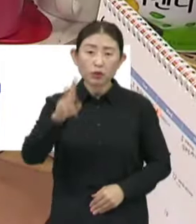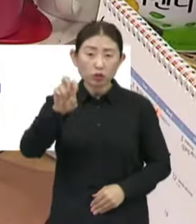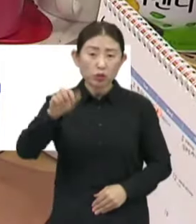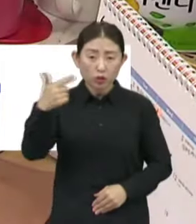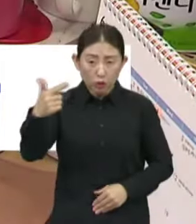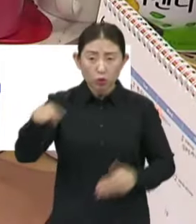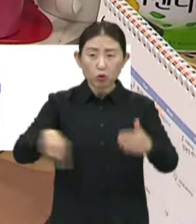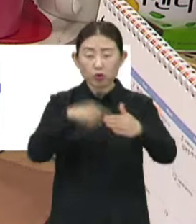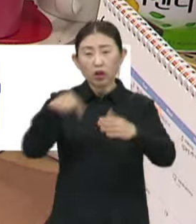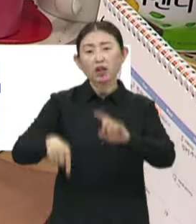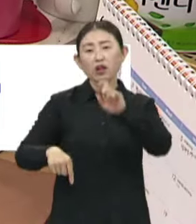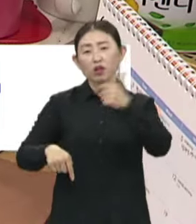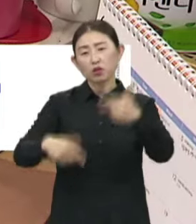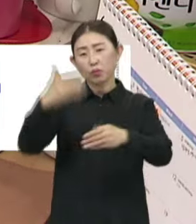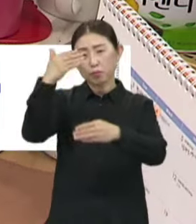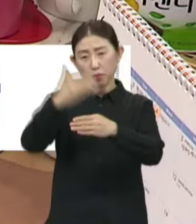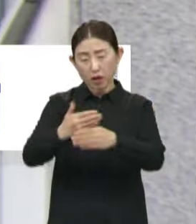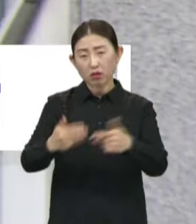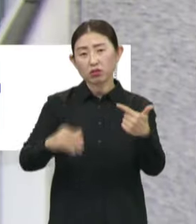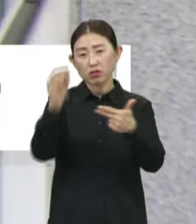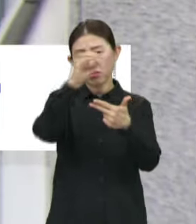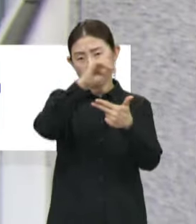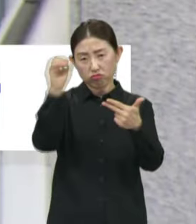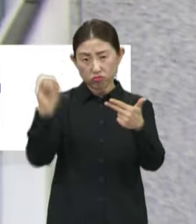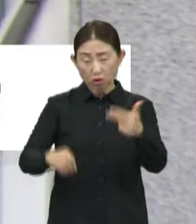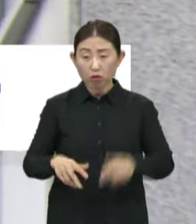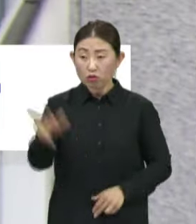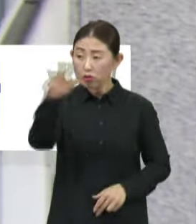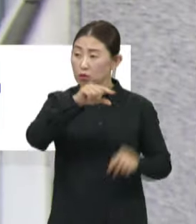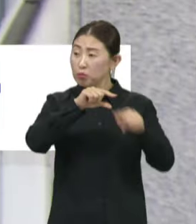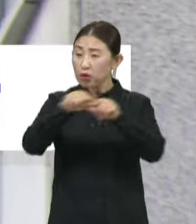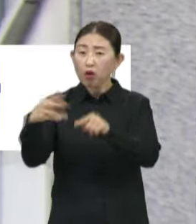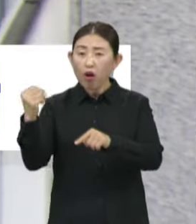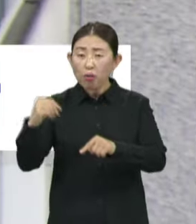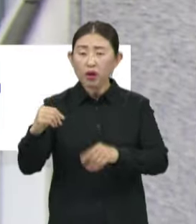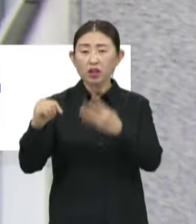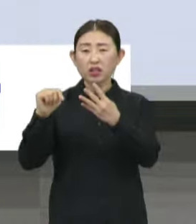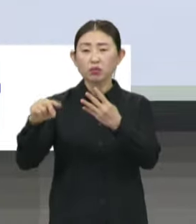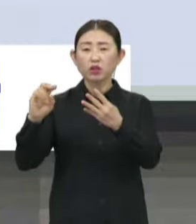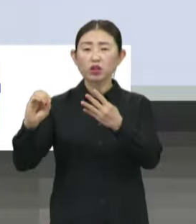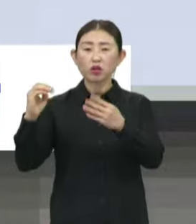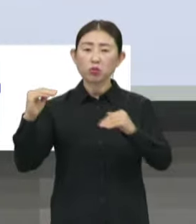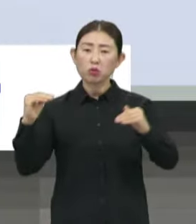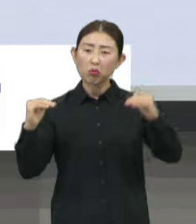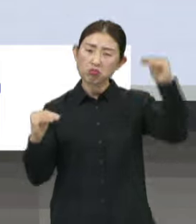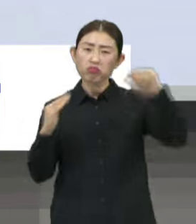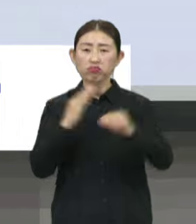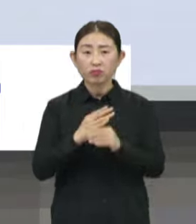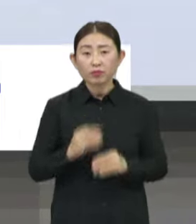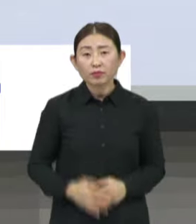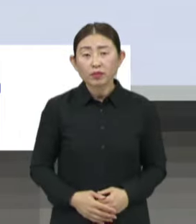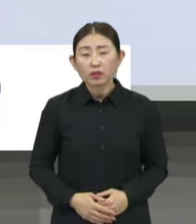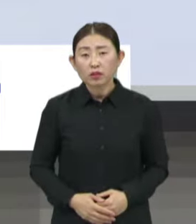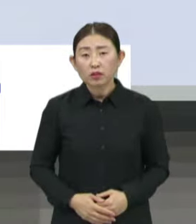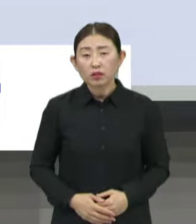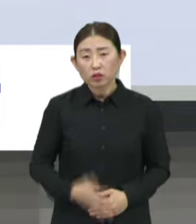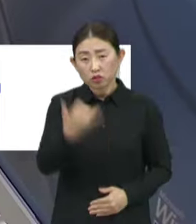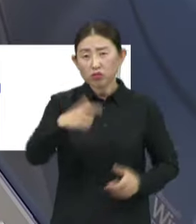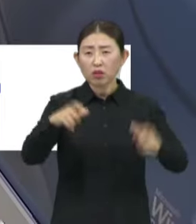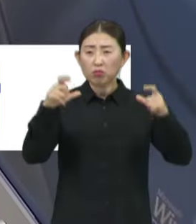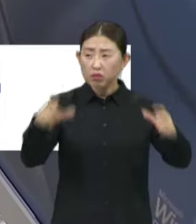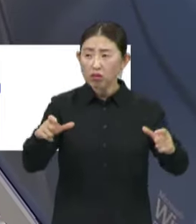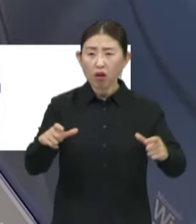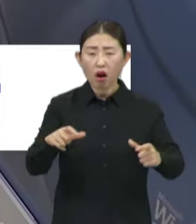가운데 16곳으로 7%가 넘어 전국 평균 4.02%를 웃돌았습니다. 충남도는